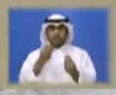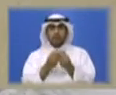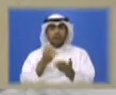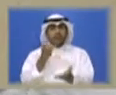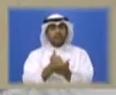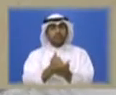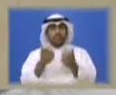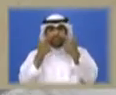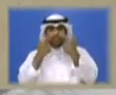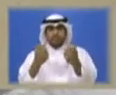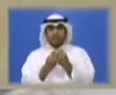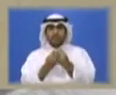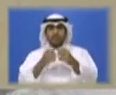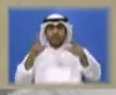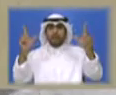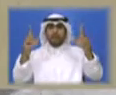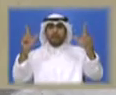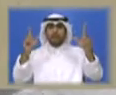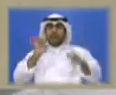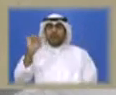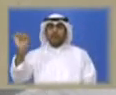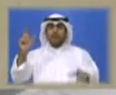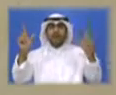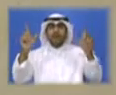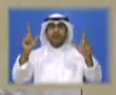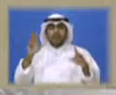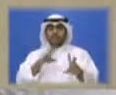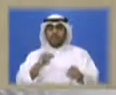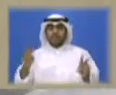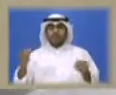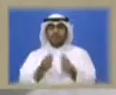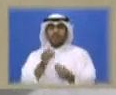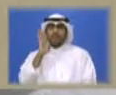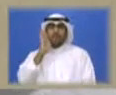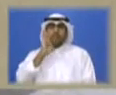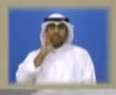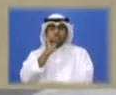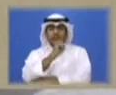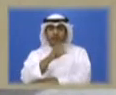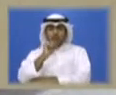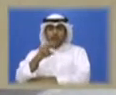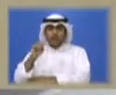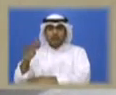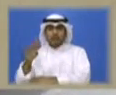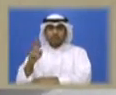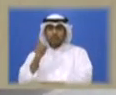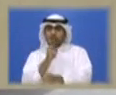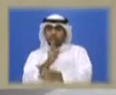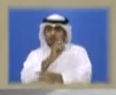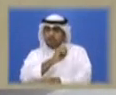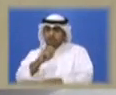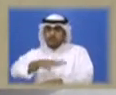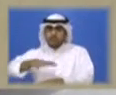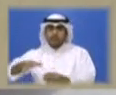المعنية كلها، نحتاج حملة إعلامية قوية، نحتاج تربية يعني تكون تحفظ أسرية، يعني لازم الأسرة يكون لها دور